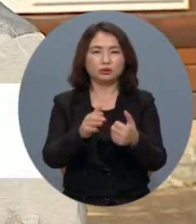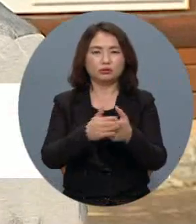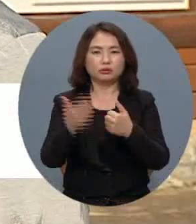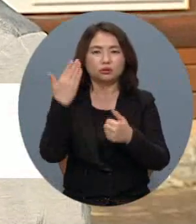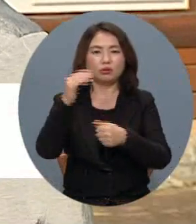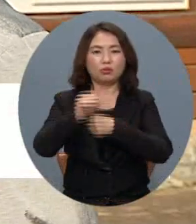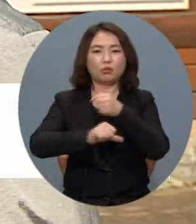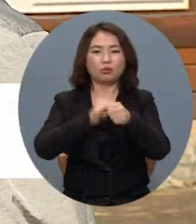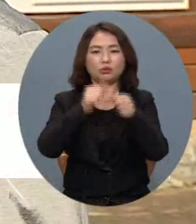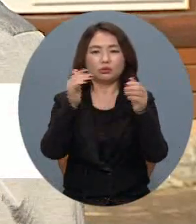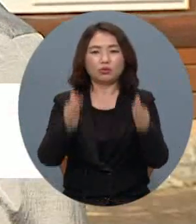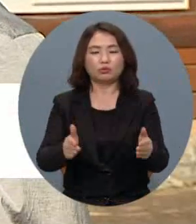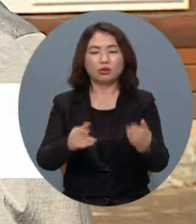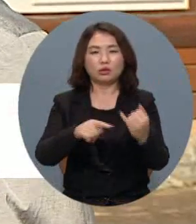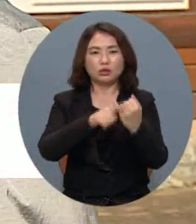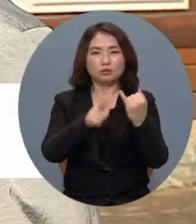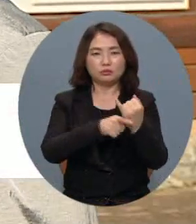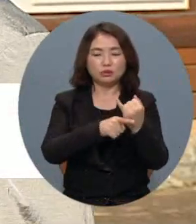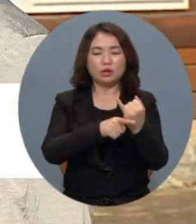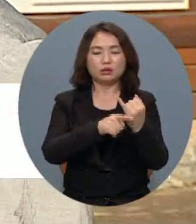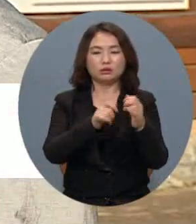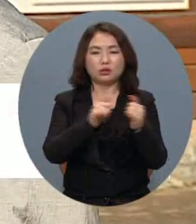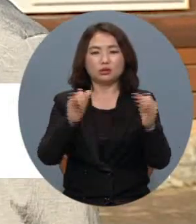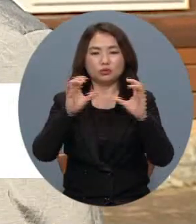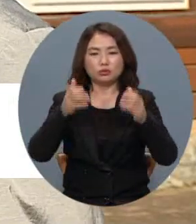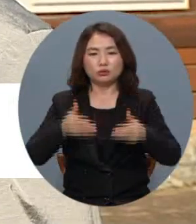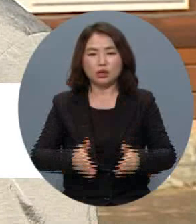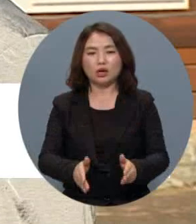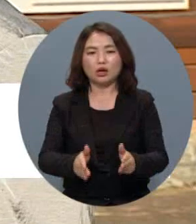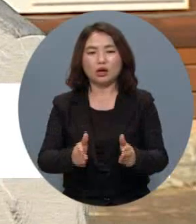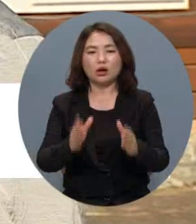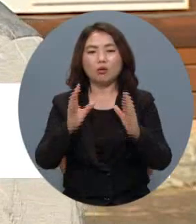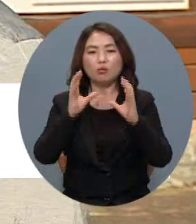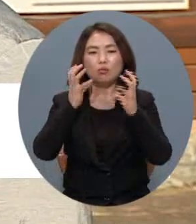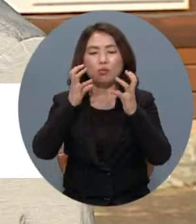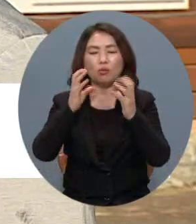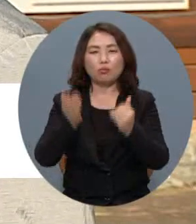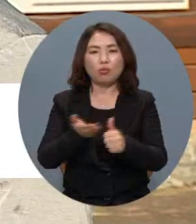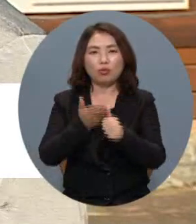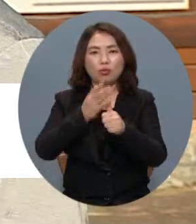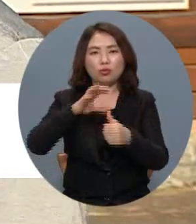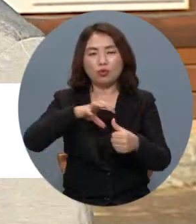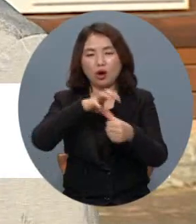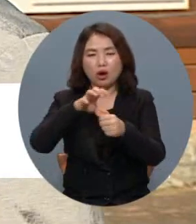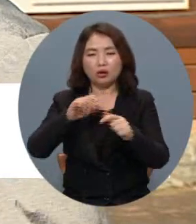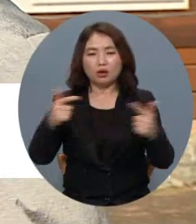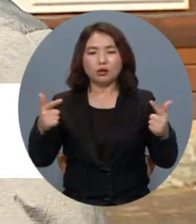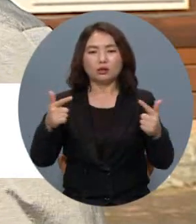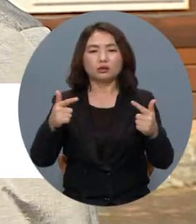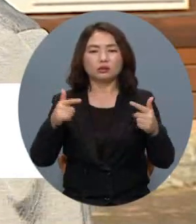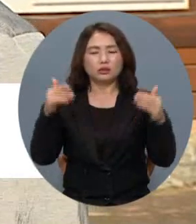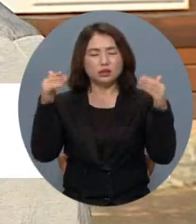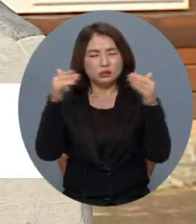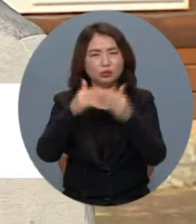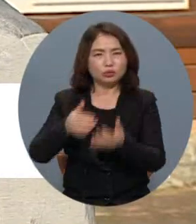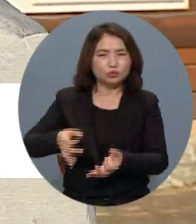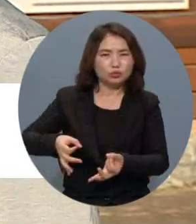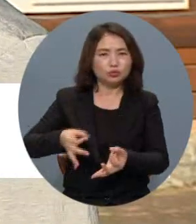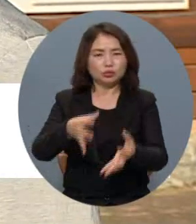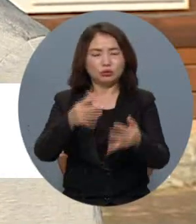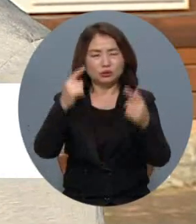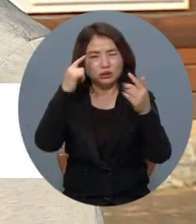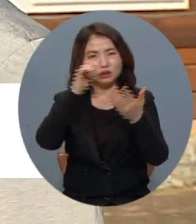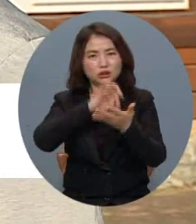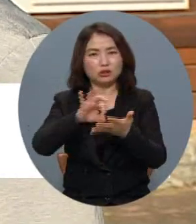지난 5년 동안의 임산부 또 출 상 그리고 오유 과 육아 등에 대한 집중적인